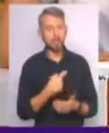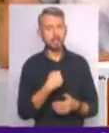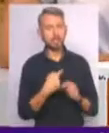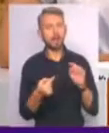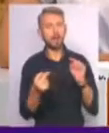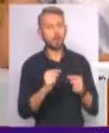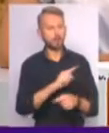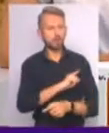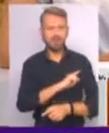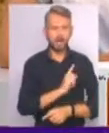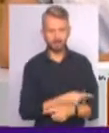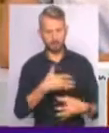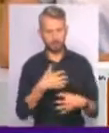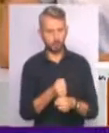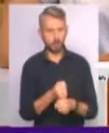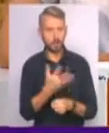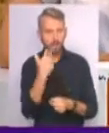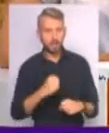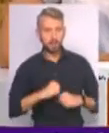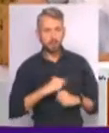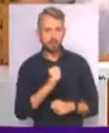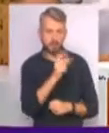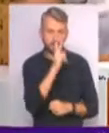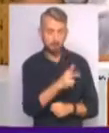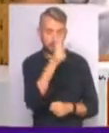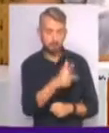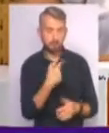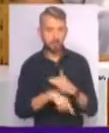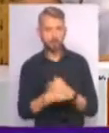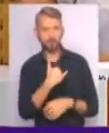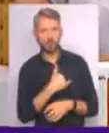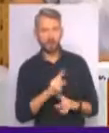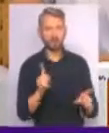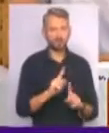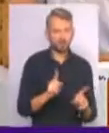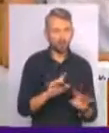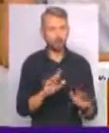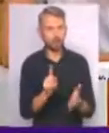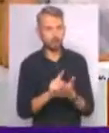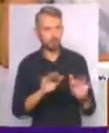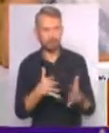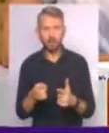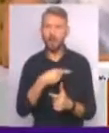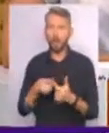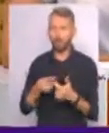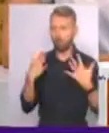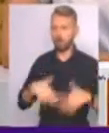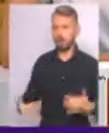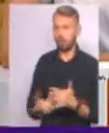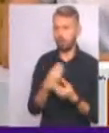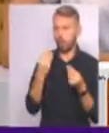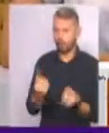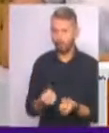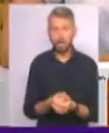проти різкого похудіння, коли ми намагаємося за 2-3 місяці, тому що у нас там щось повинно відбутися. Або під плаття, да, як... під плаття, да.